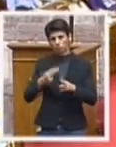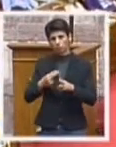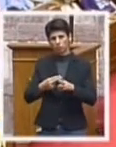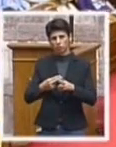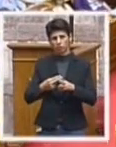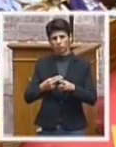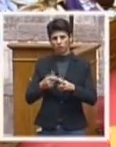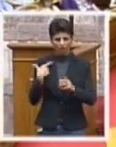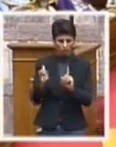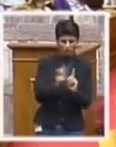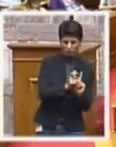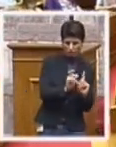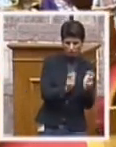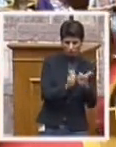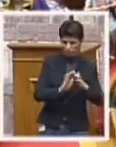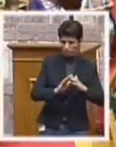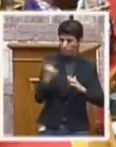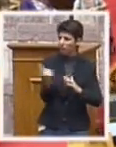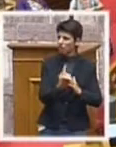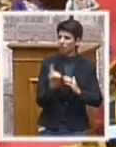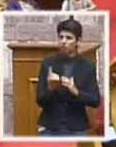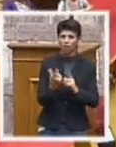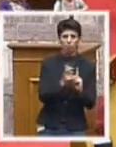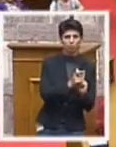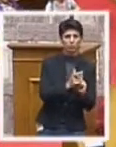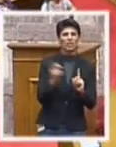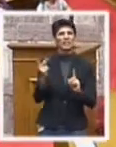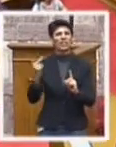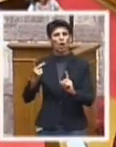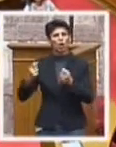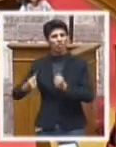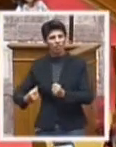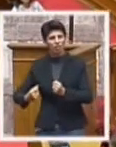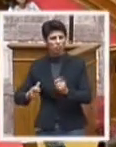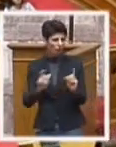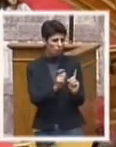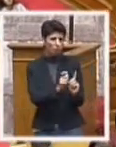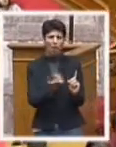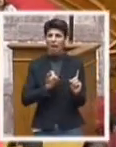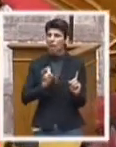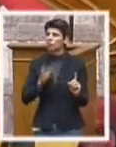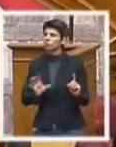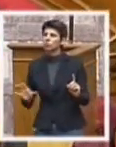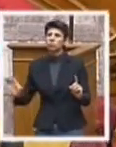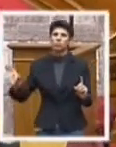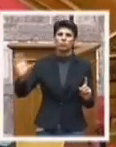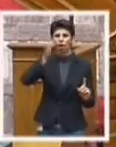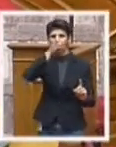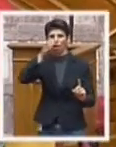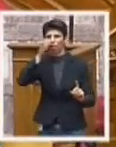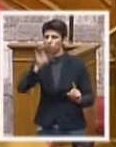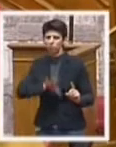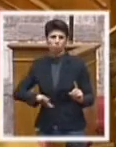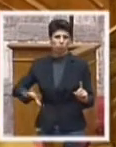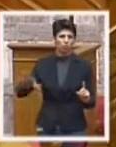από το οικογενειακό τους περιβάλλον, απογοητευμένοι από τη λειτουργία των κοινωνικών θεσμών, οι νέοι αναζητούν τη λύση στις ναρκωτικές ουσίες.